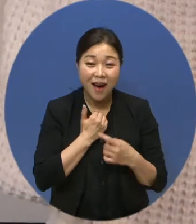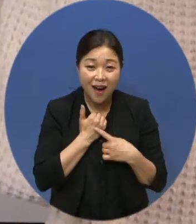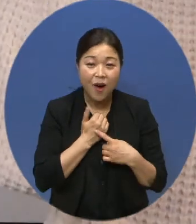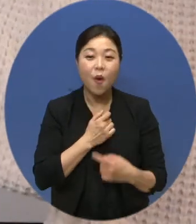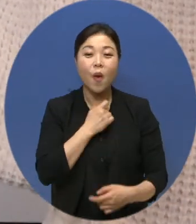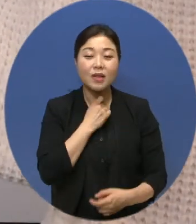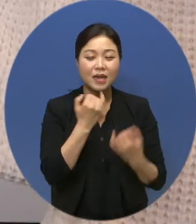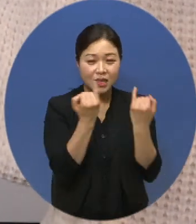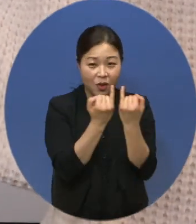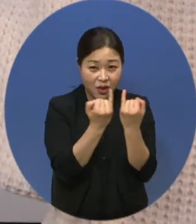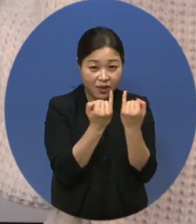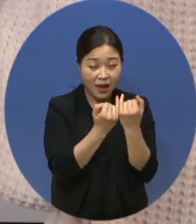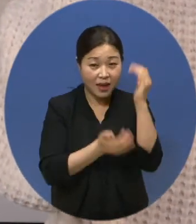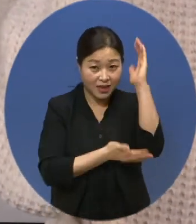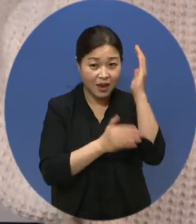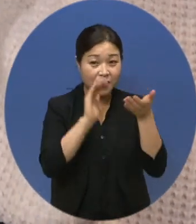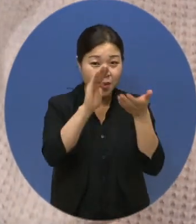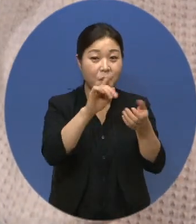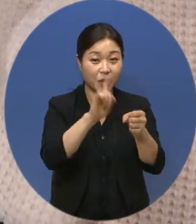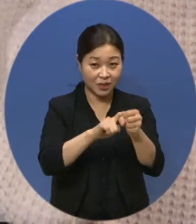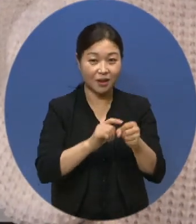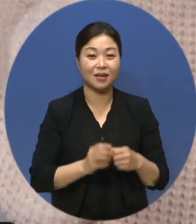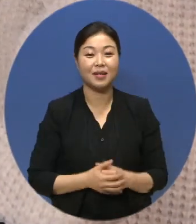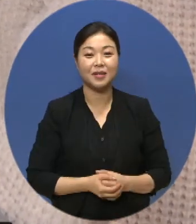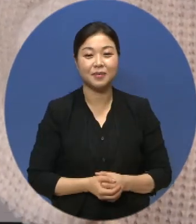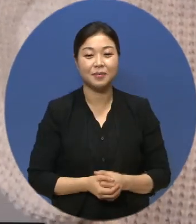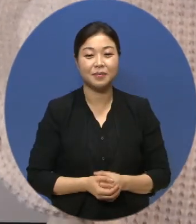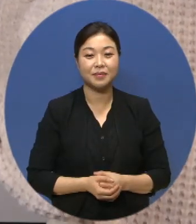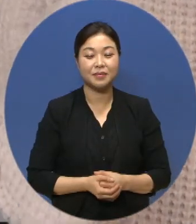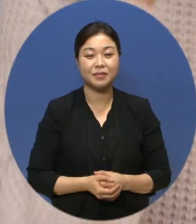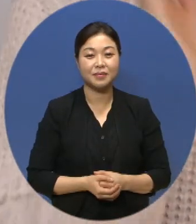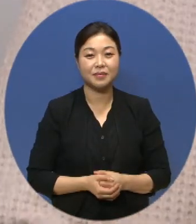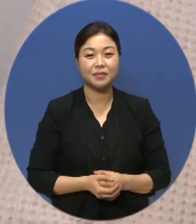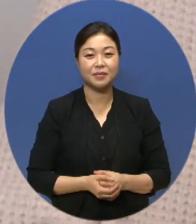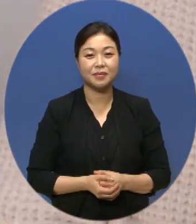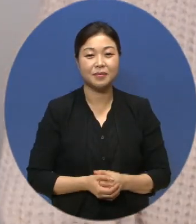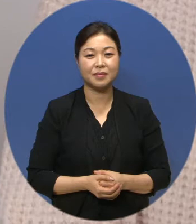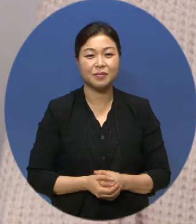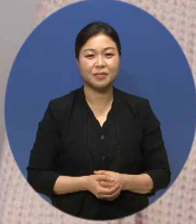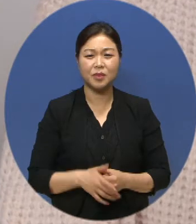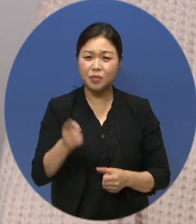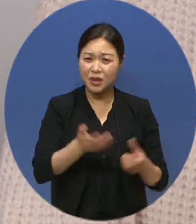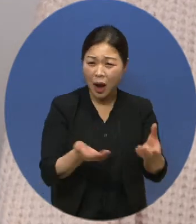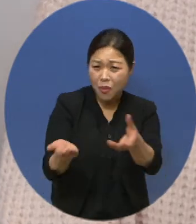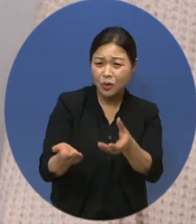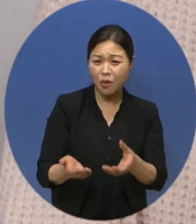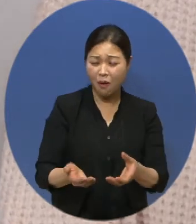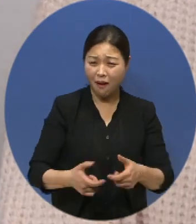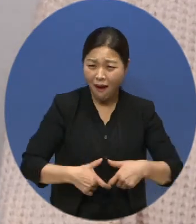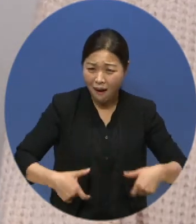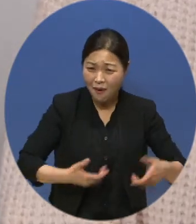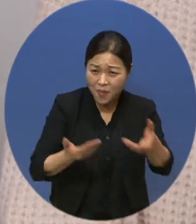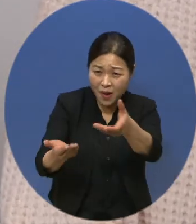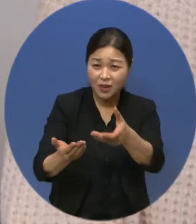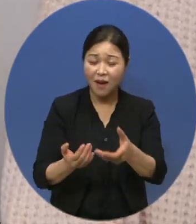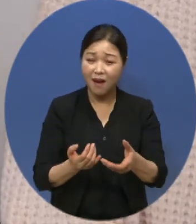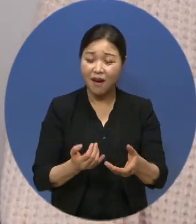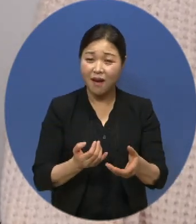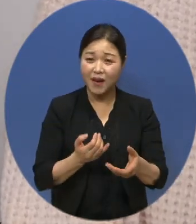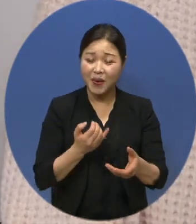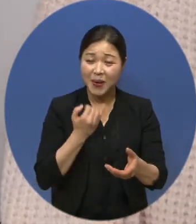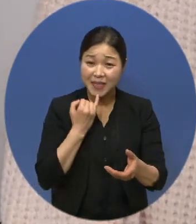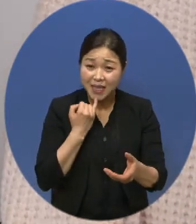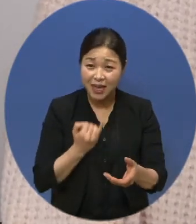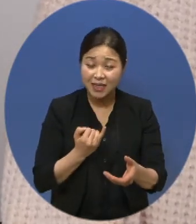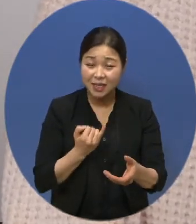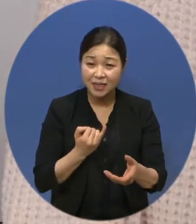하고 싶었던 게 제 1의 목적이었는데 네. 그러려면 좀 양보할 법도 하지 않나? 약간 이런 대상이어야 된다고